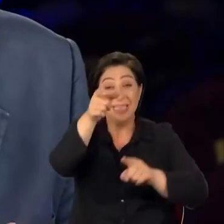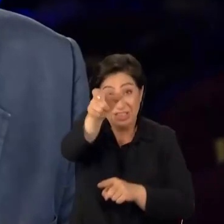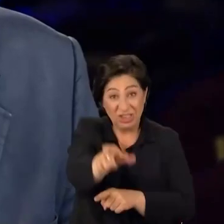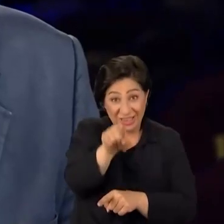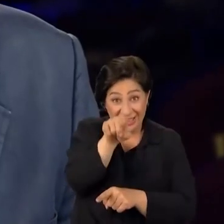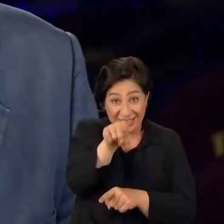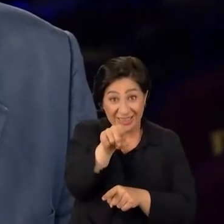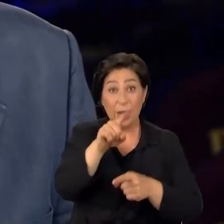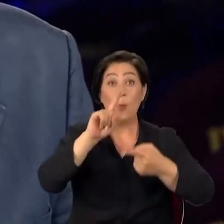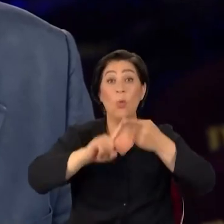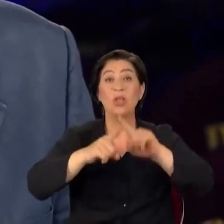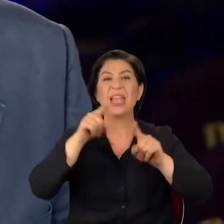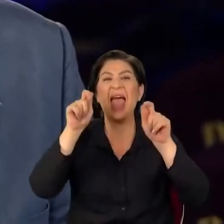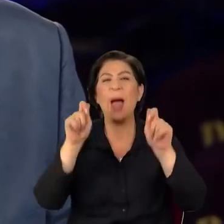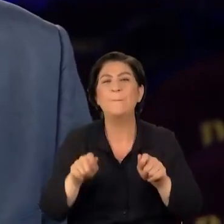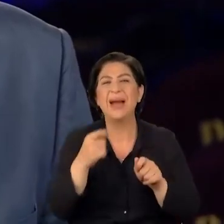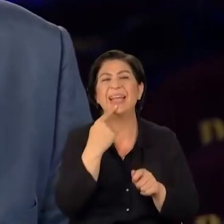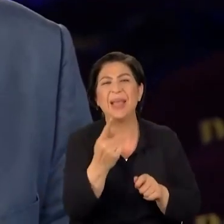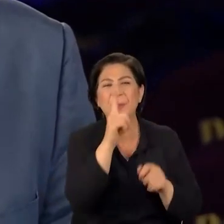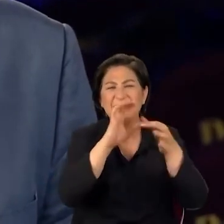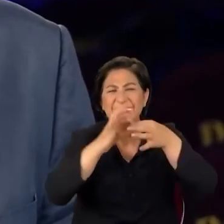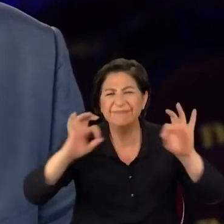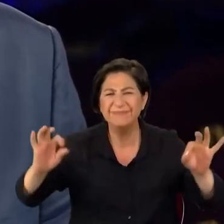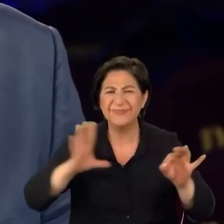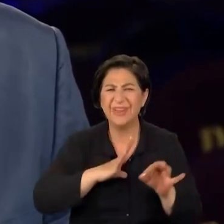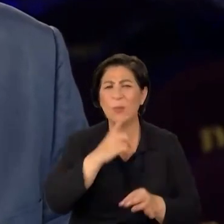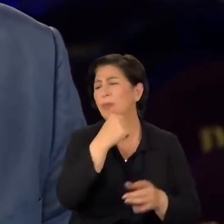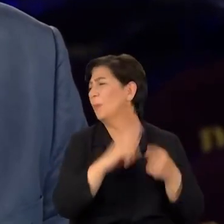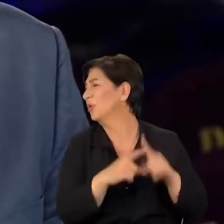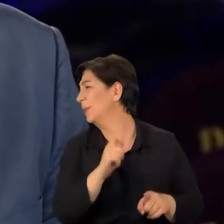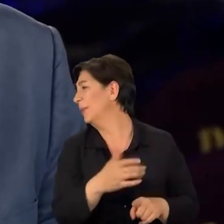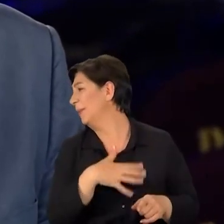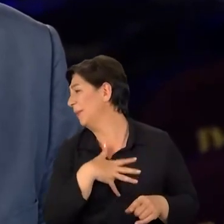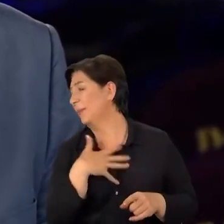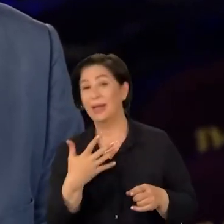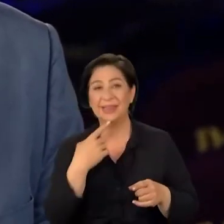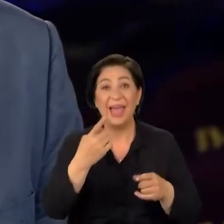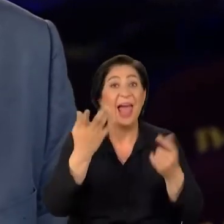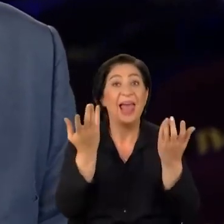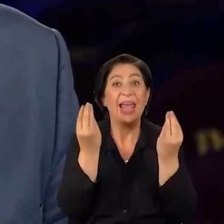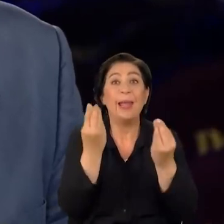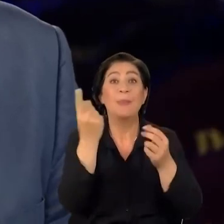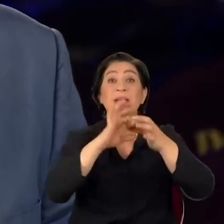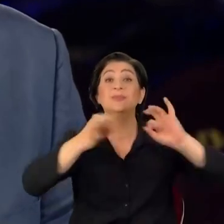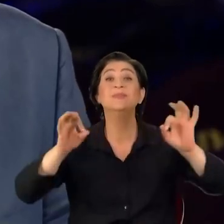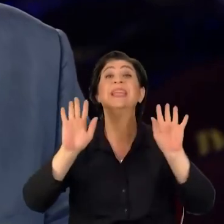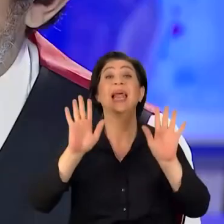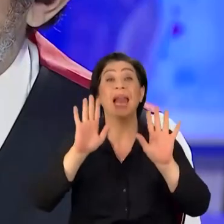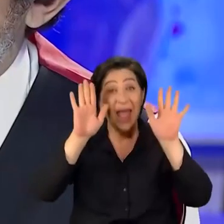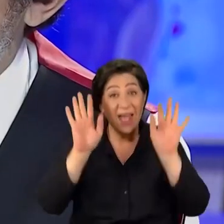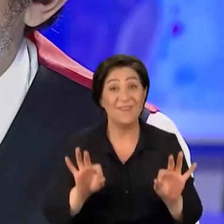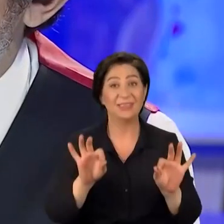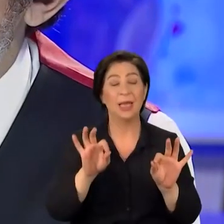siyaset yapmak diye de bizde kötü bir deyim var. Ya bu adam siyaset yapıyor deriz. Evet. Kastedilen, aynen bundan bahsetmek evet, istiyorum